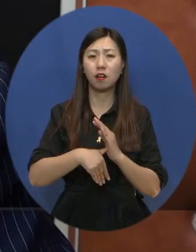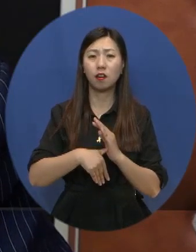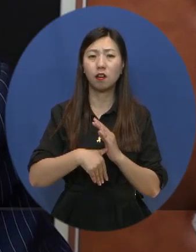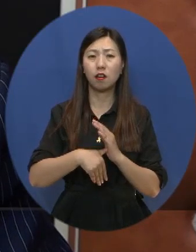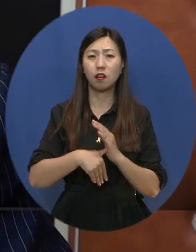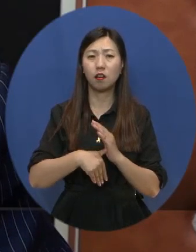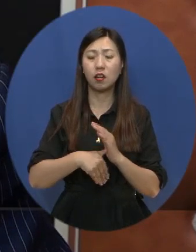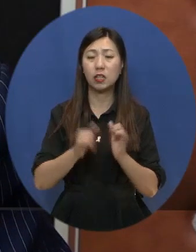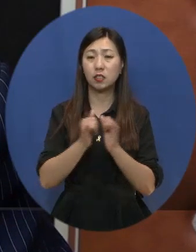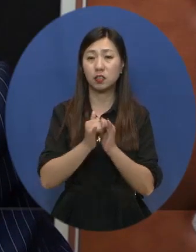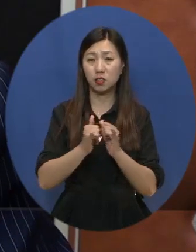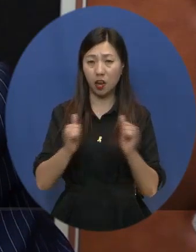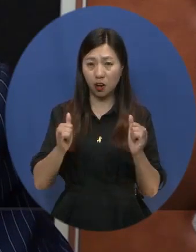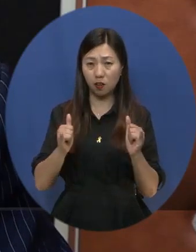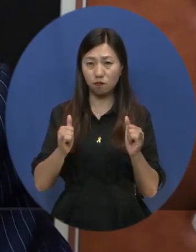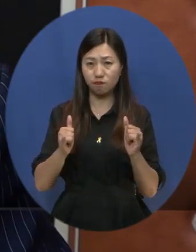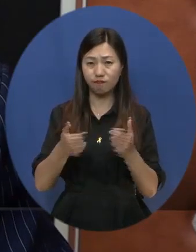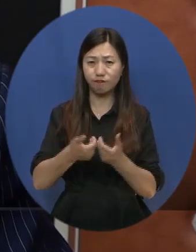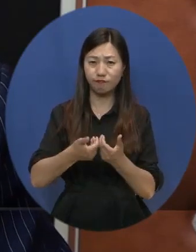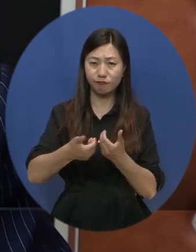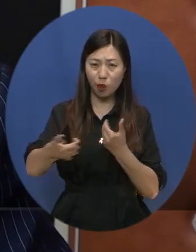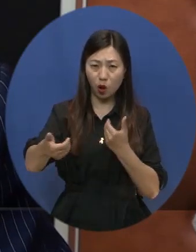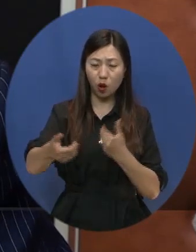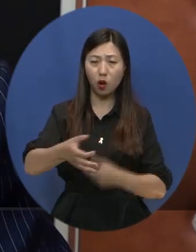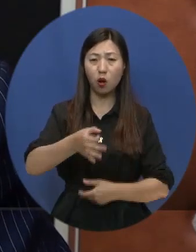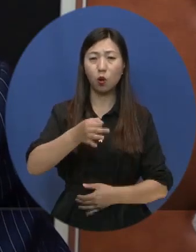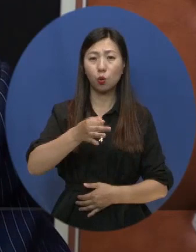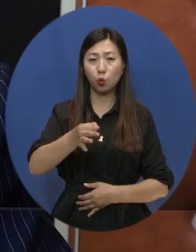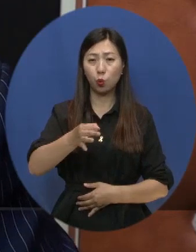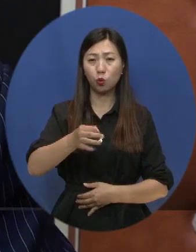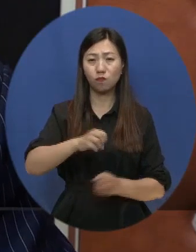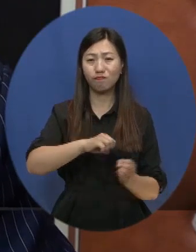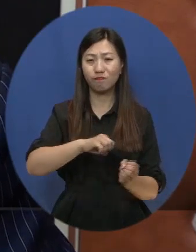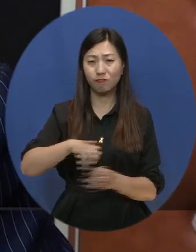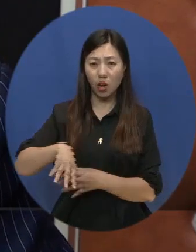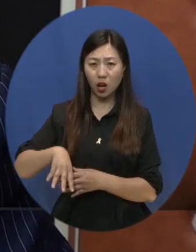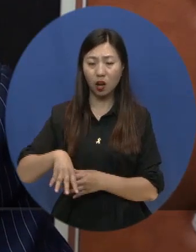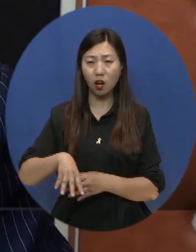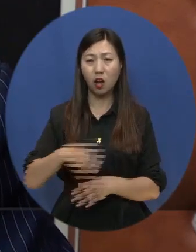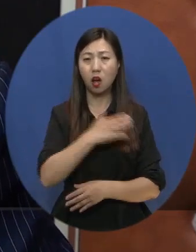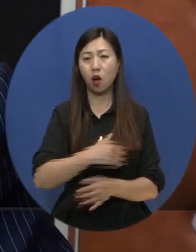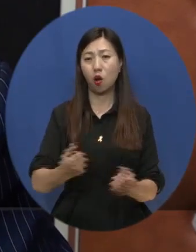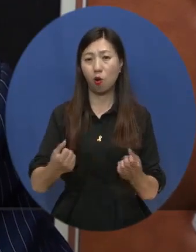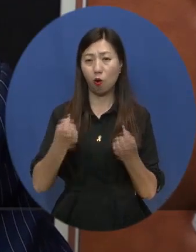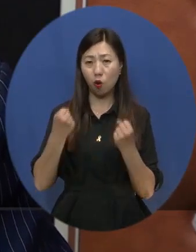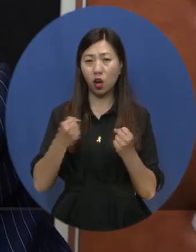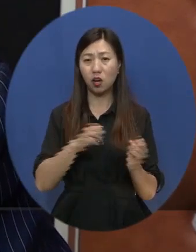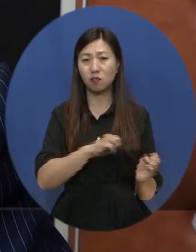사람을 잃어버리고 돈을 잃어버리고 건강을 잃어버렸어요.